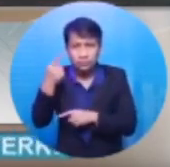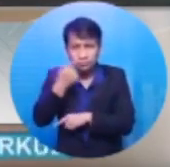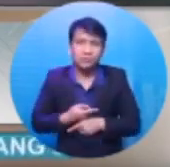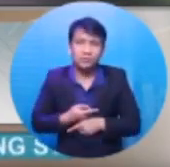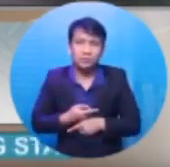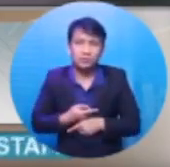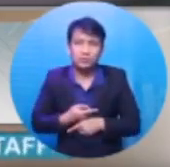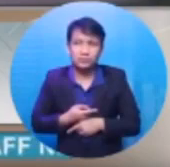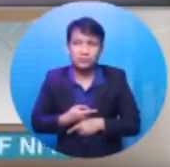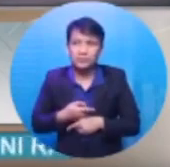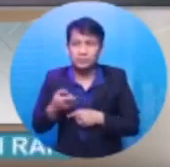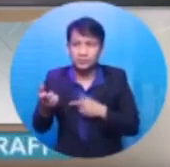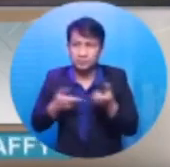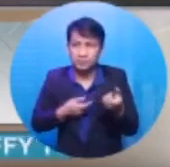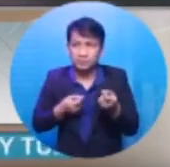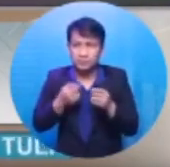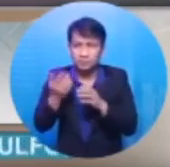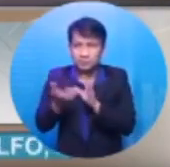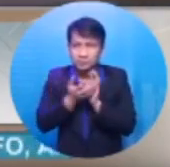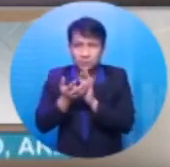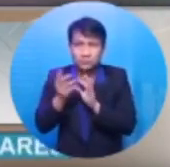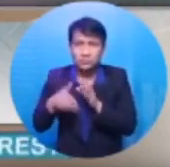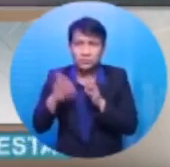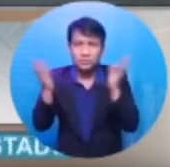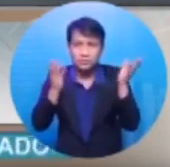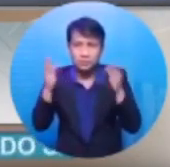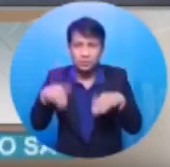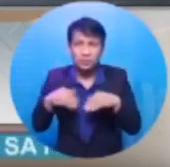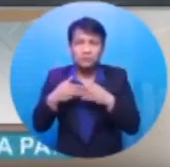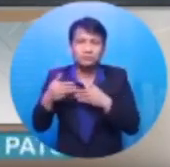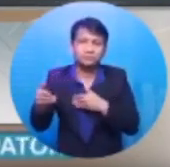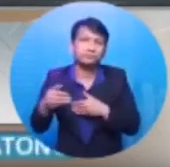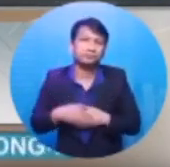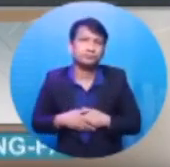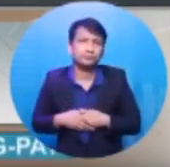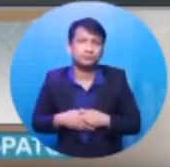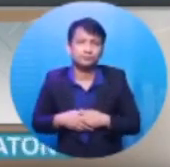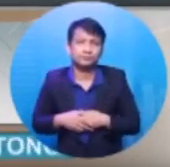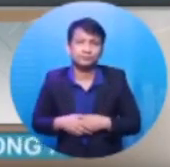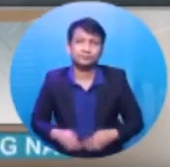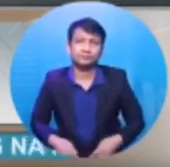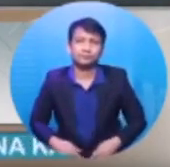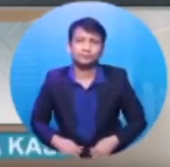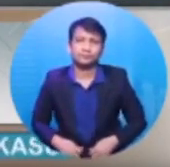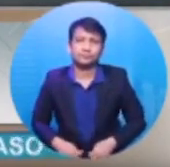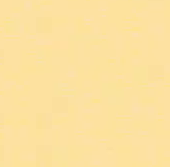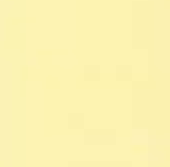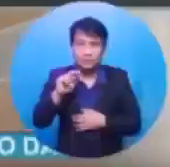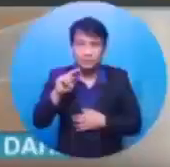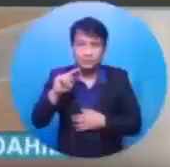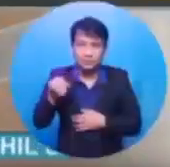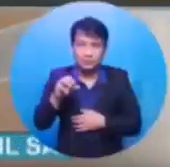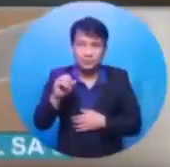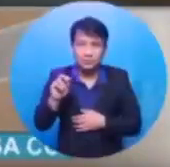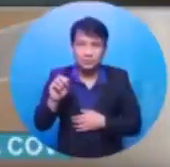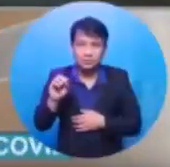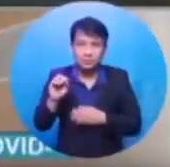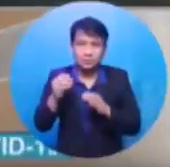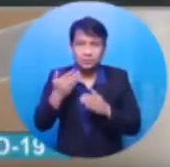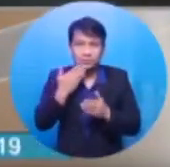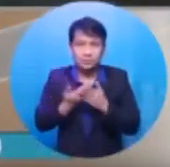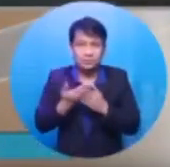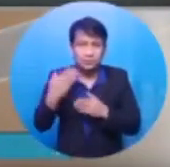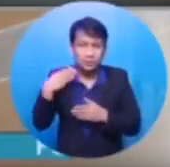dalawang araw. Sabi namin, community service. Community service. Okay. Apo. Ito ang... Nagbabalik namin. Colonel,